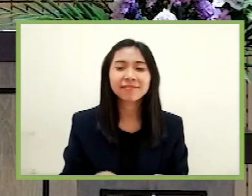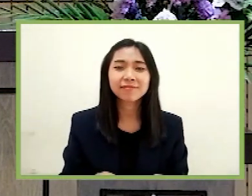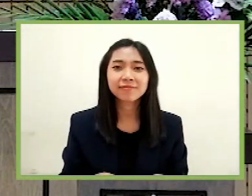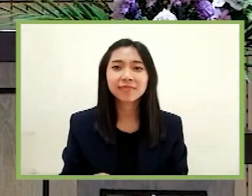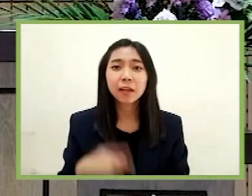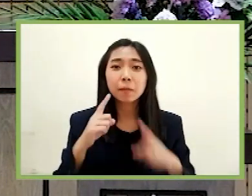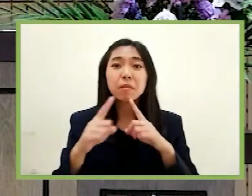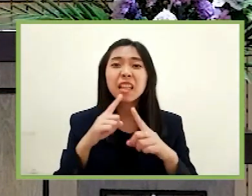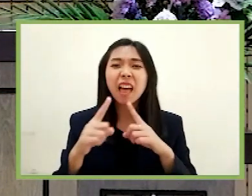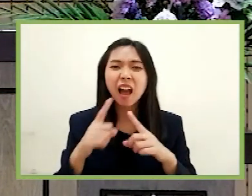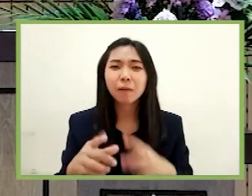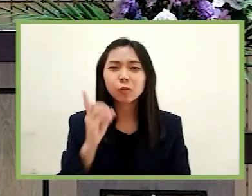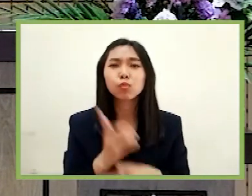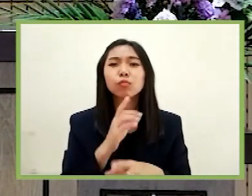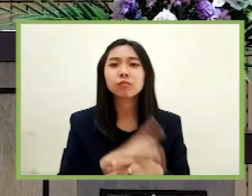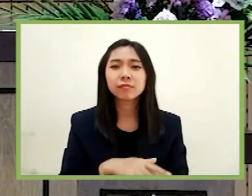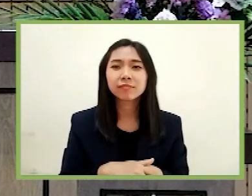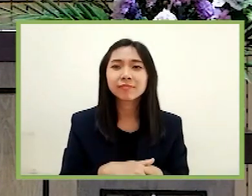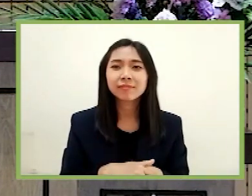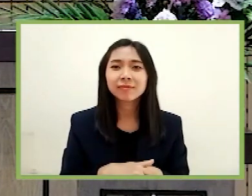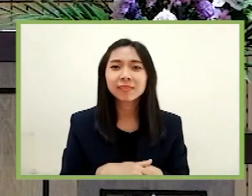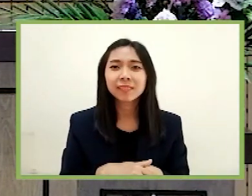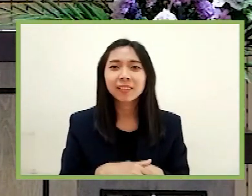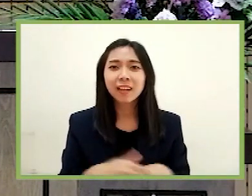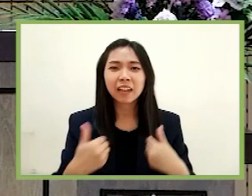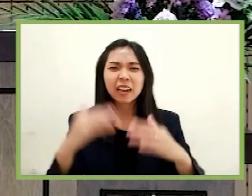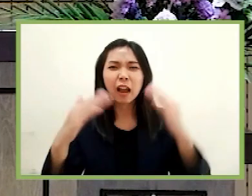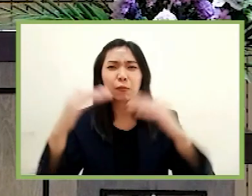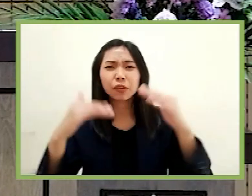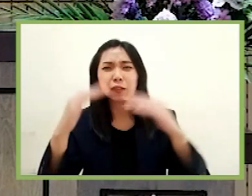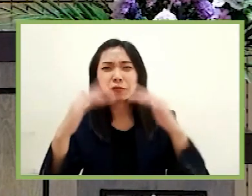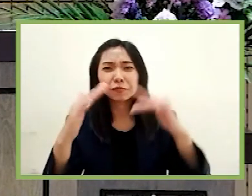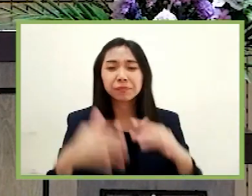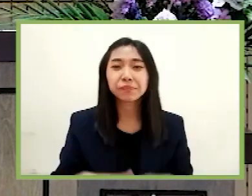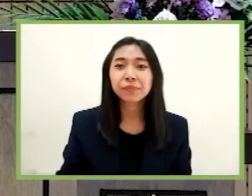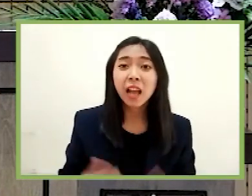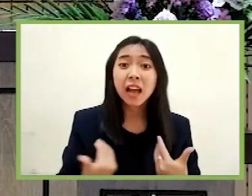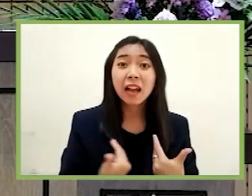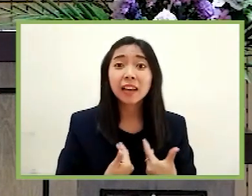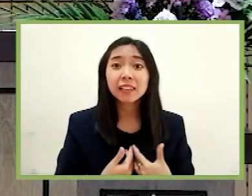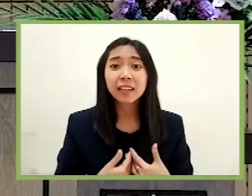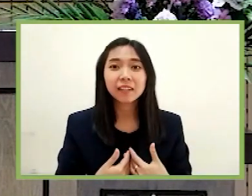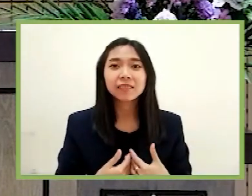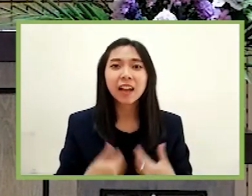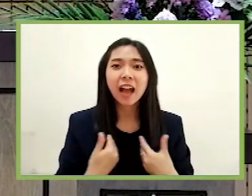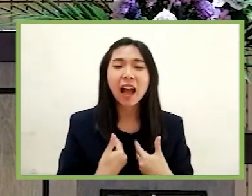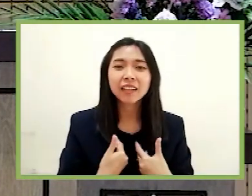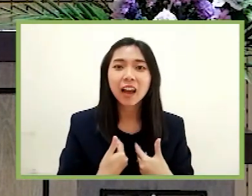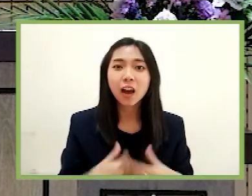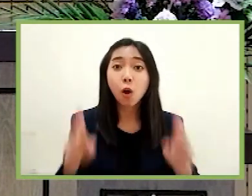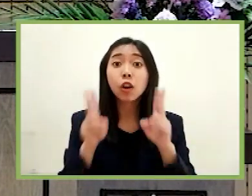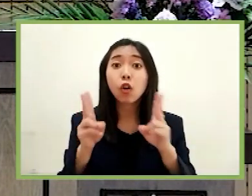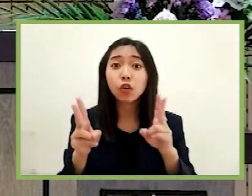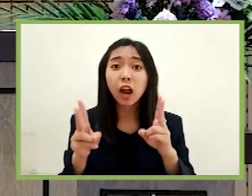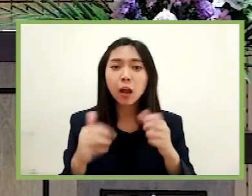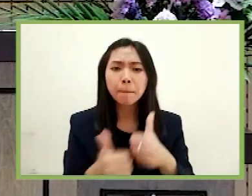atau mungkin juga orang-orang itu adalah orang yang ngetes Tuhan Yesus kan kita tahu ya dalam bacaan Injil itu Bagaimana orang-orang